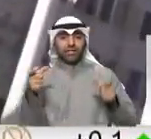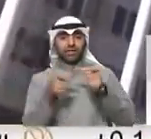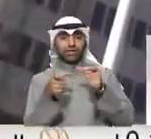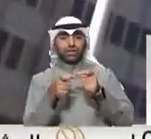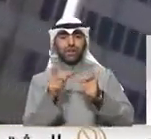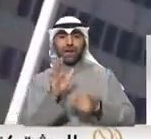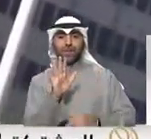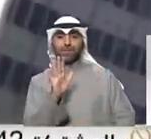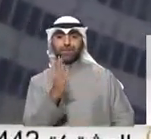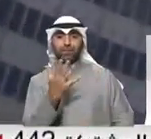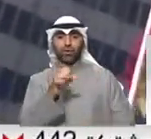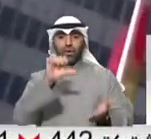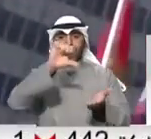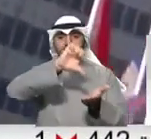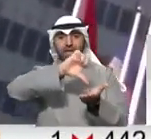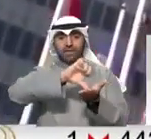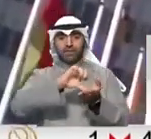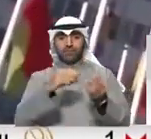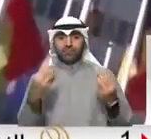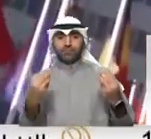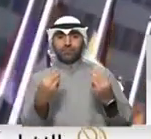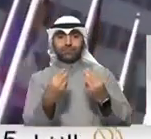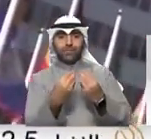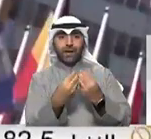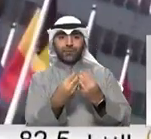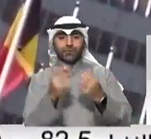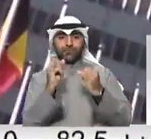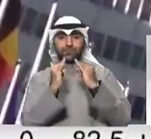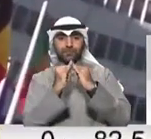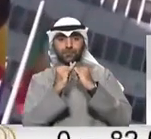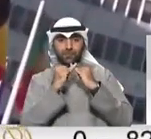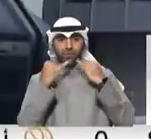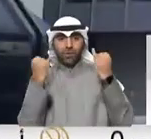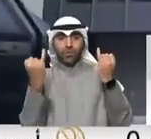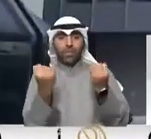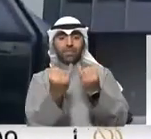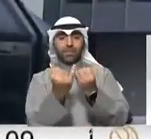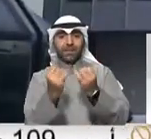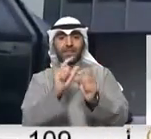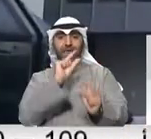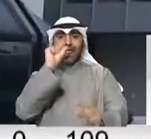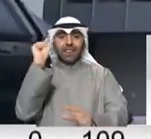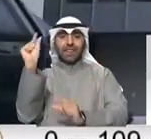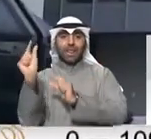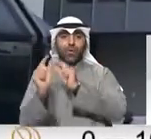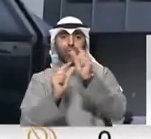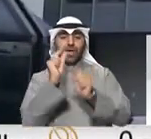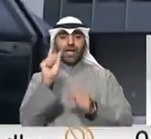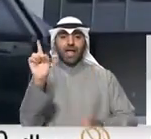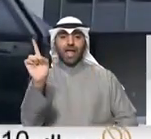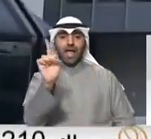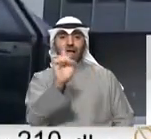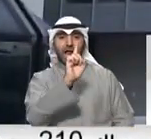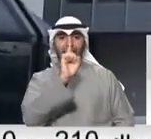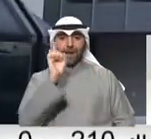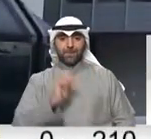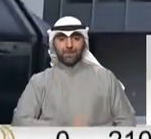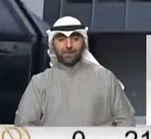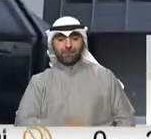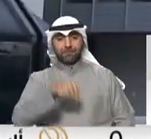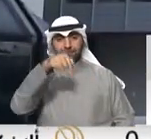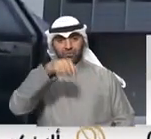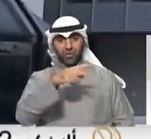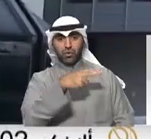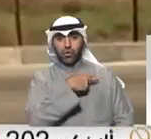أنشطة الوكالة المتعلقة بالسلامة النووية والعلوم والتكنولوجيا والتطبيقات.